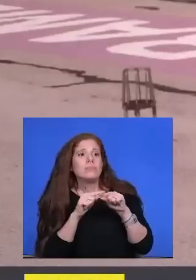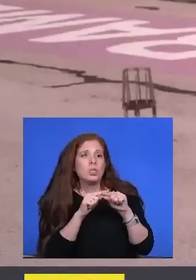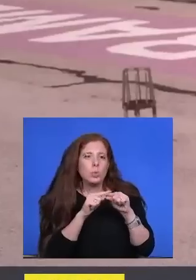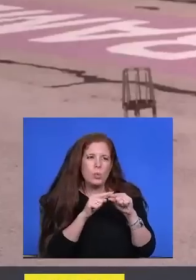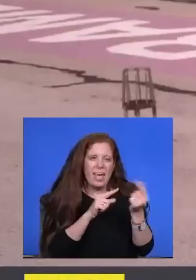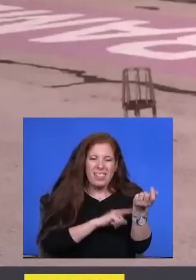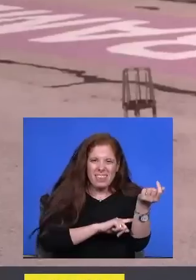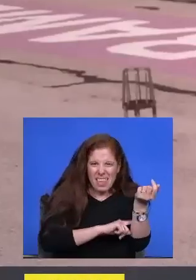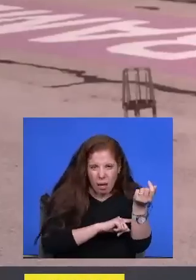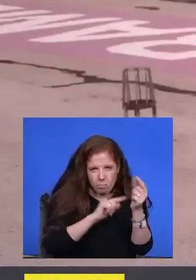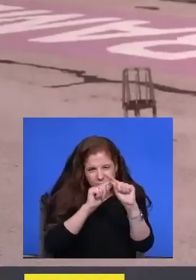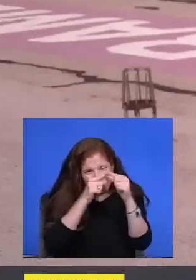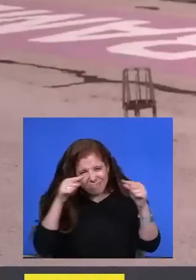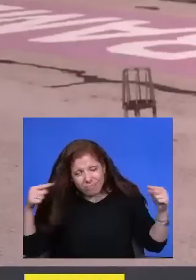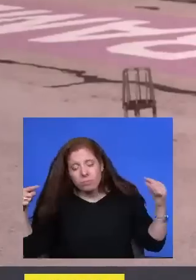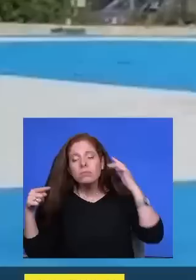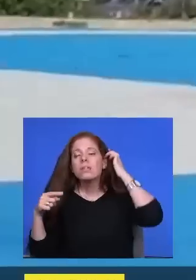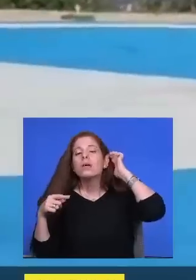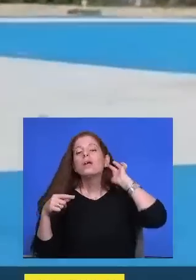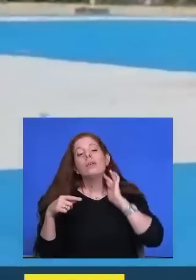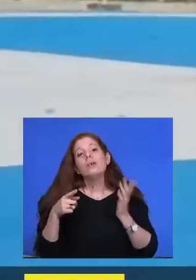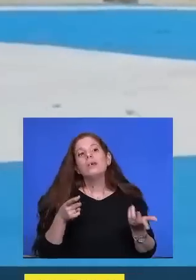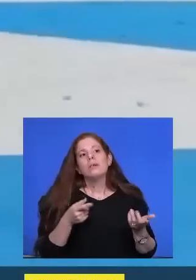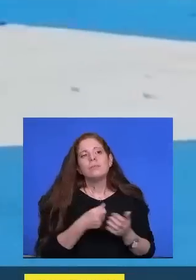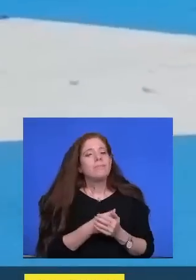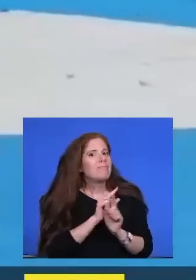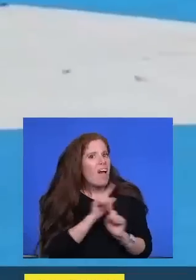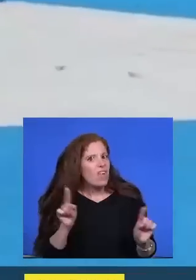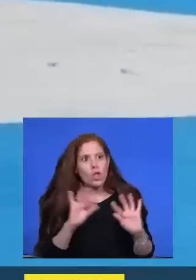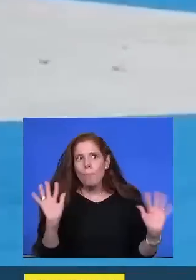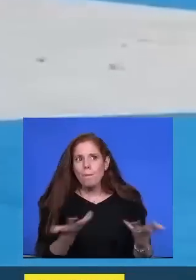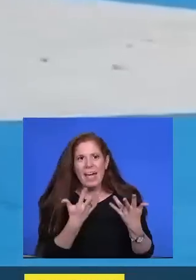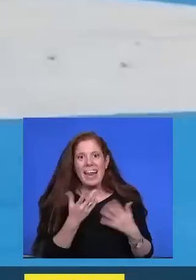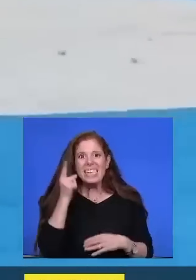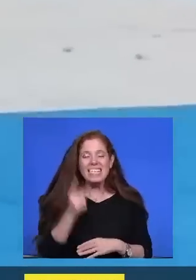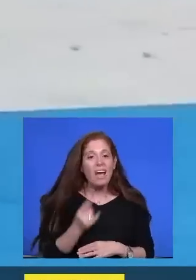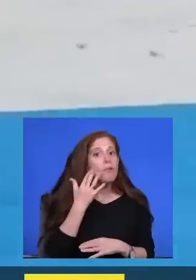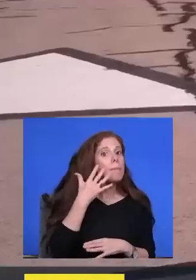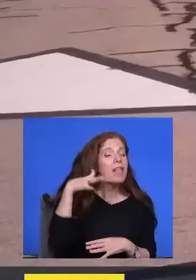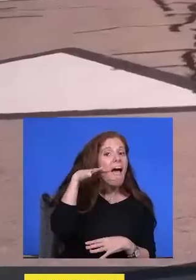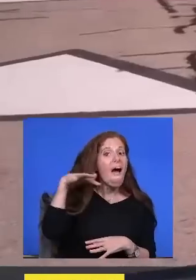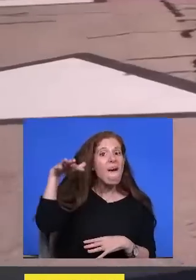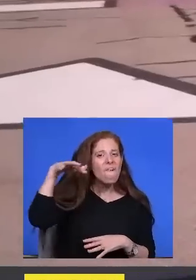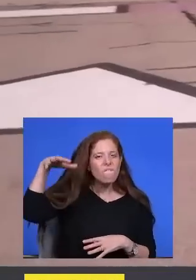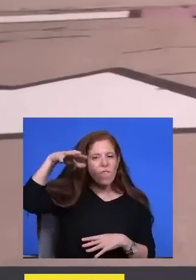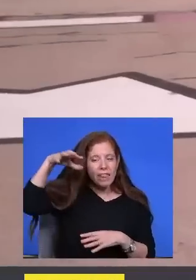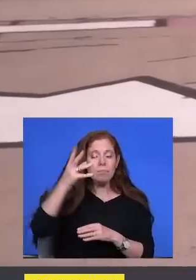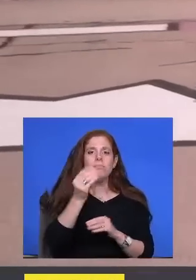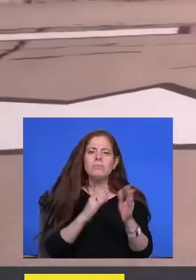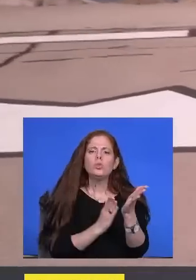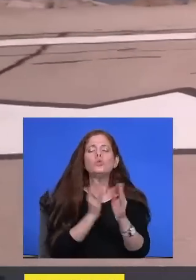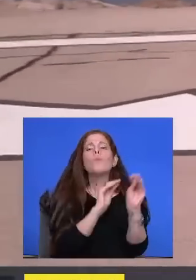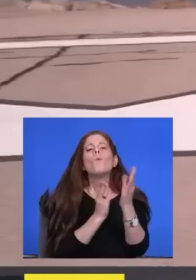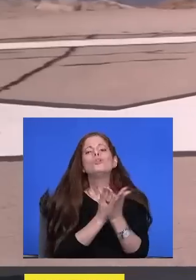מנות ומרכיבי דם אחרים. אף אחד אמנם לא ממהר להתחייב מתי רחפנים כאלו יוכלו להיכנס לשימוש קבוע,